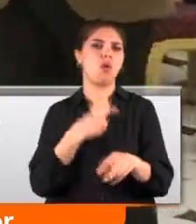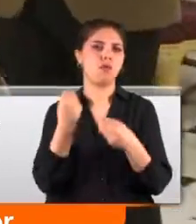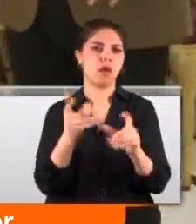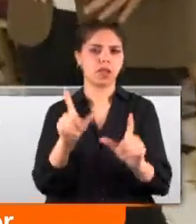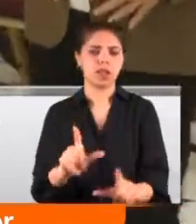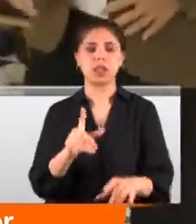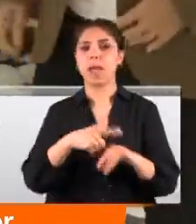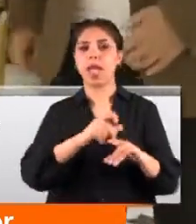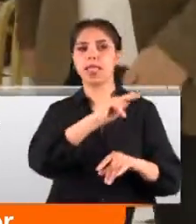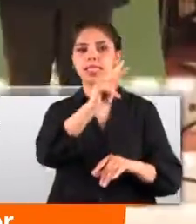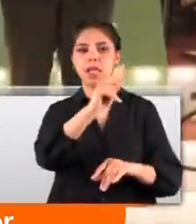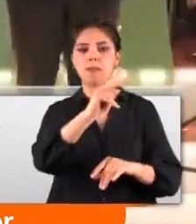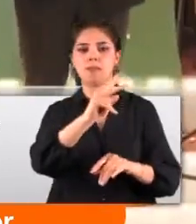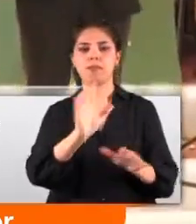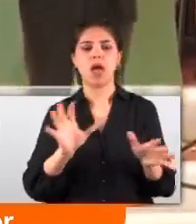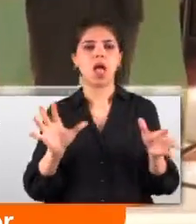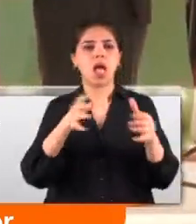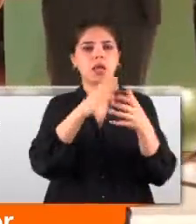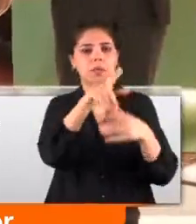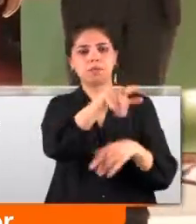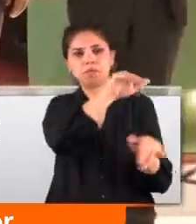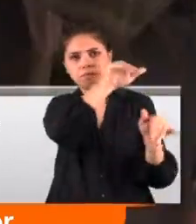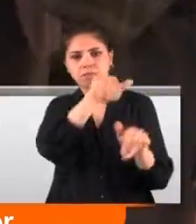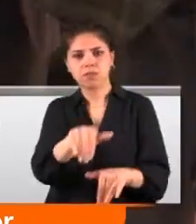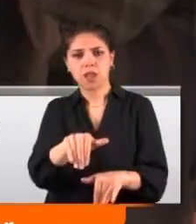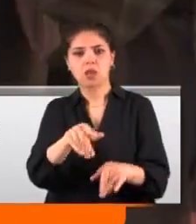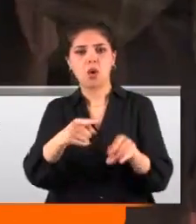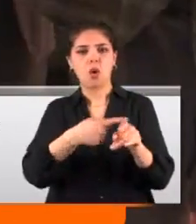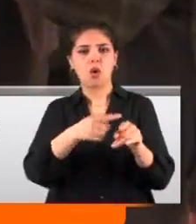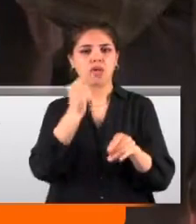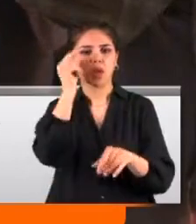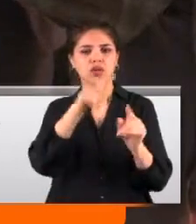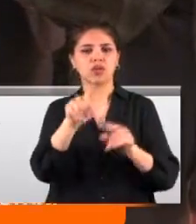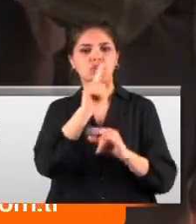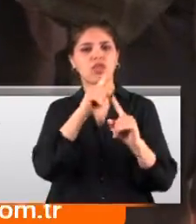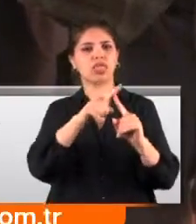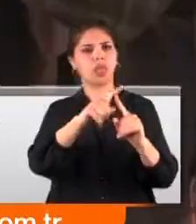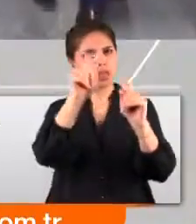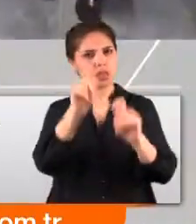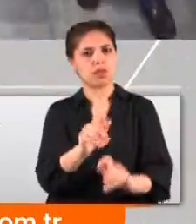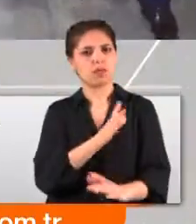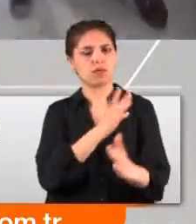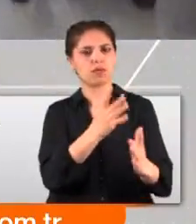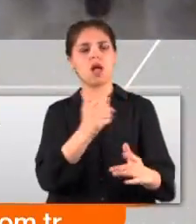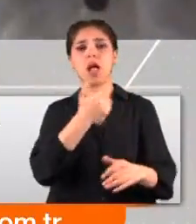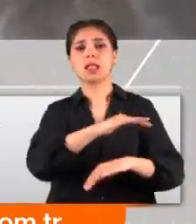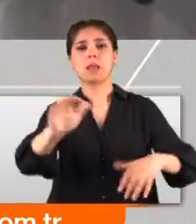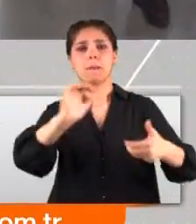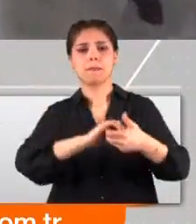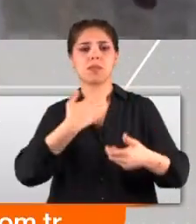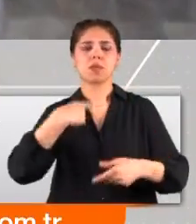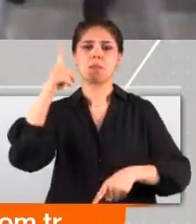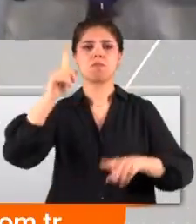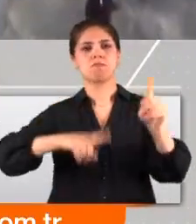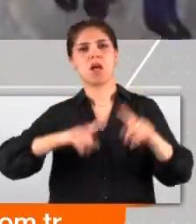pazarlığı yaptı, tam kadro sahaya indi. Koalisyon ortaklarını üstü kapalı tehdit etmekten de geri durmadı. Altını masada bize zaman